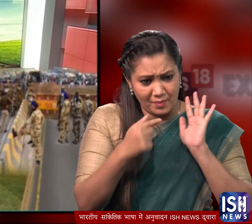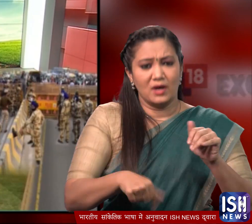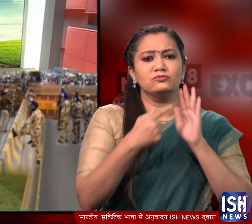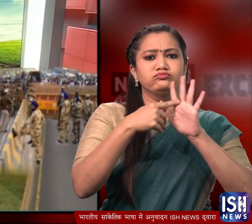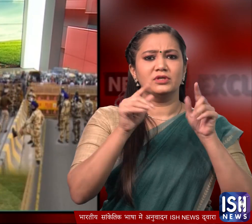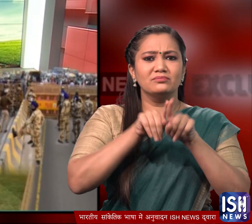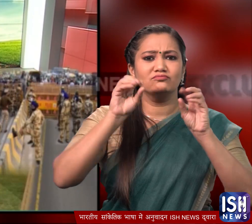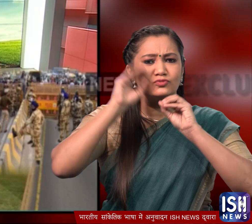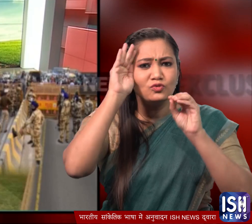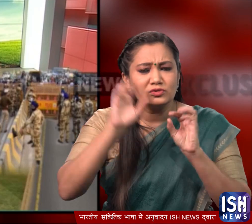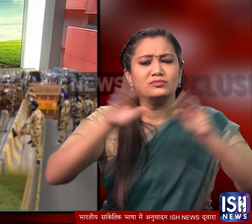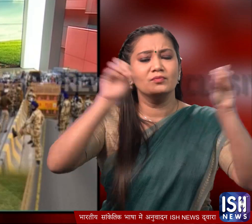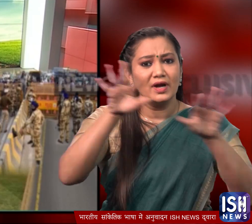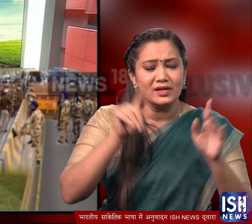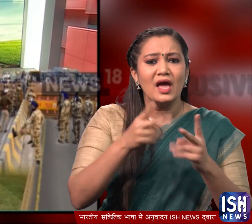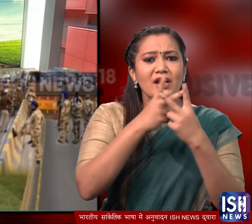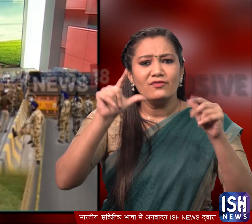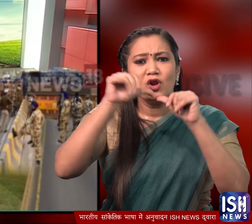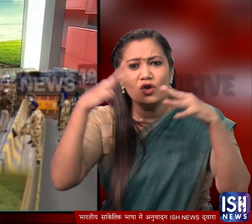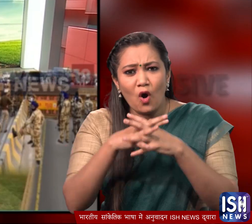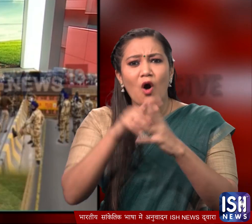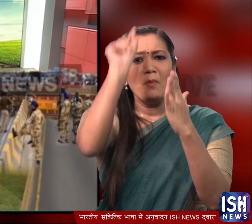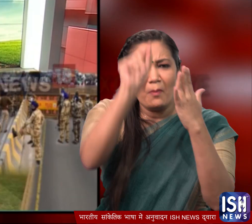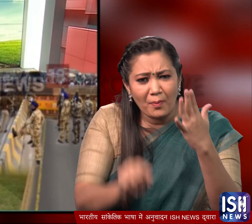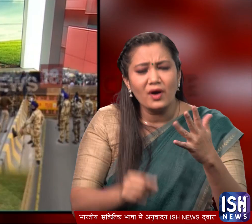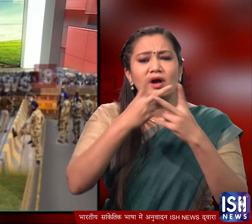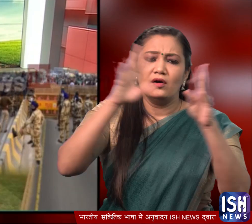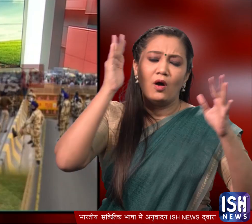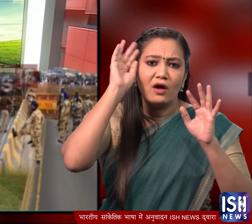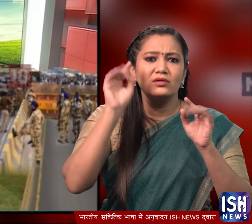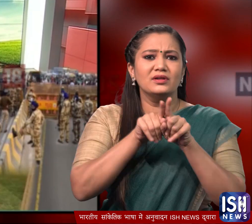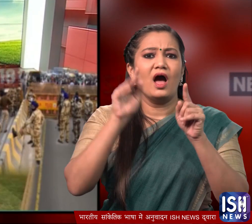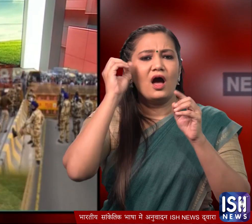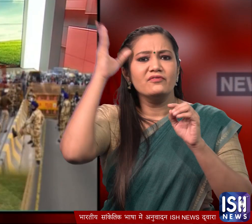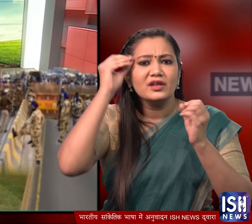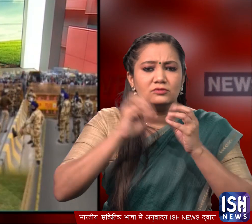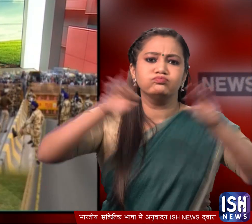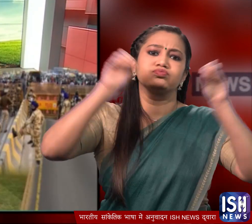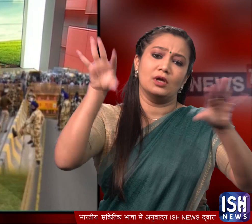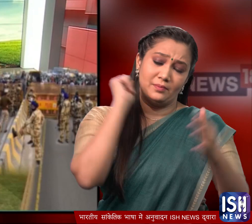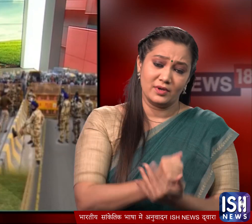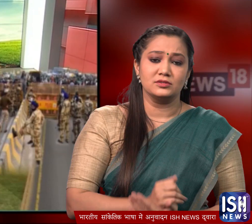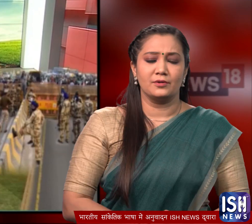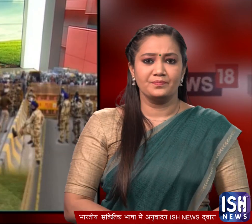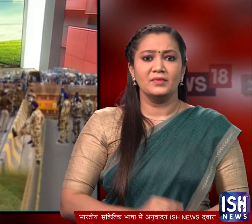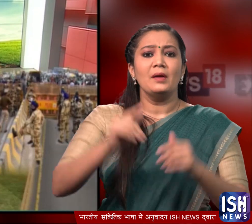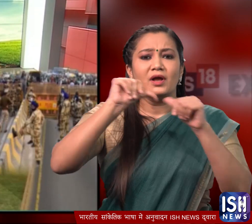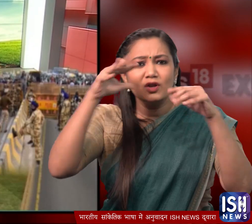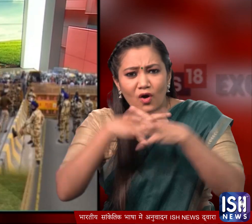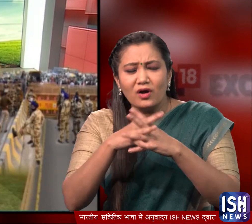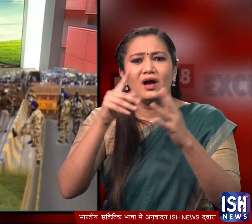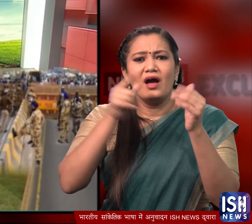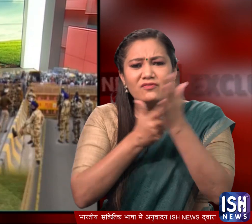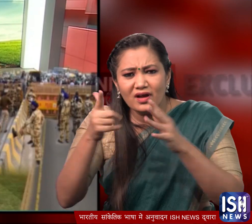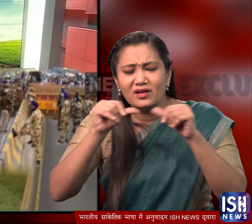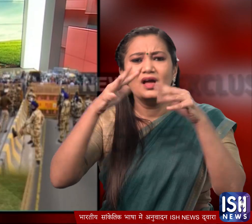रखें। इसके साथ ही भारतीय राजनयिकों को कृषि सुधार कानूनों से जुड़ी तमाम जानकारियां मुहैया कराई जा सकें, ताकि वो किसान आंदोलन